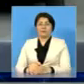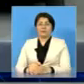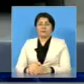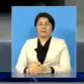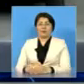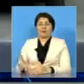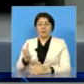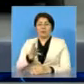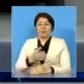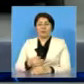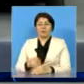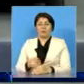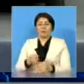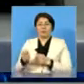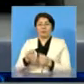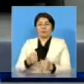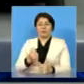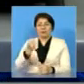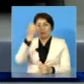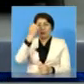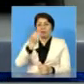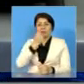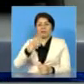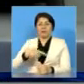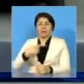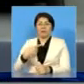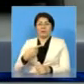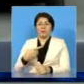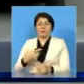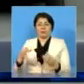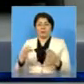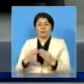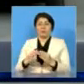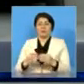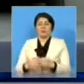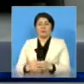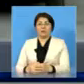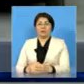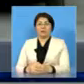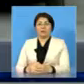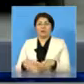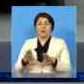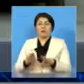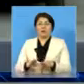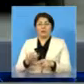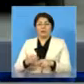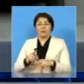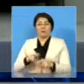Сол кісілерге енді үлкен алғысымды білдіремін. Яғни жеке құраммен қалған осындай